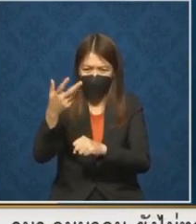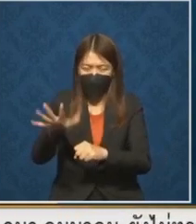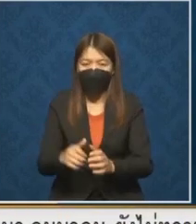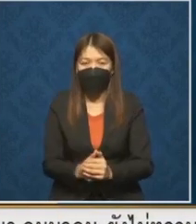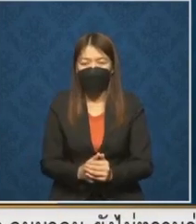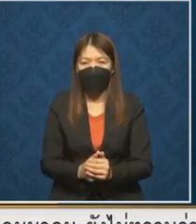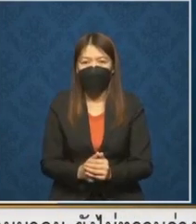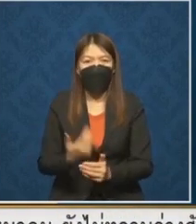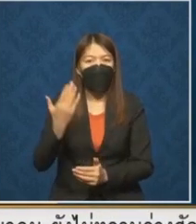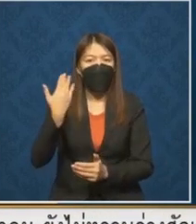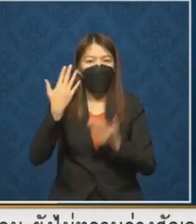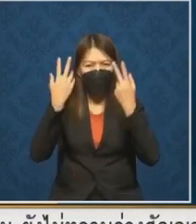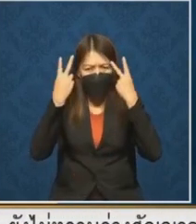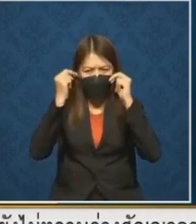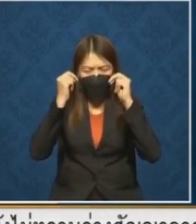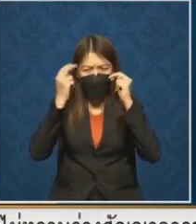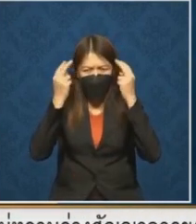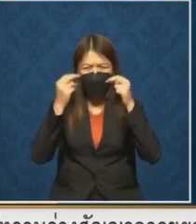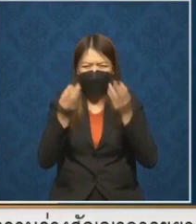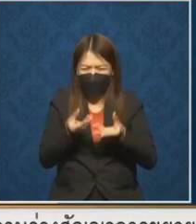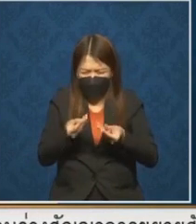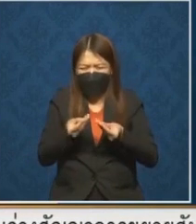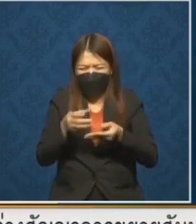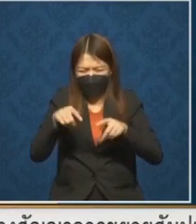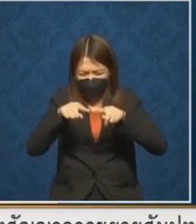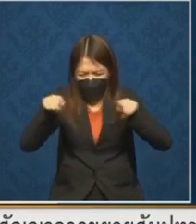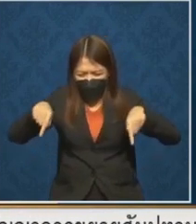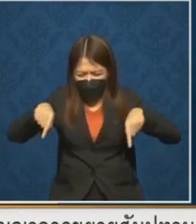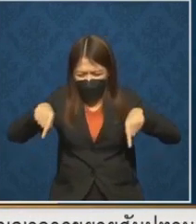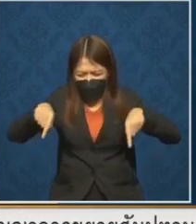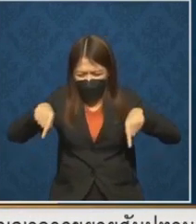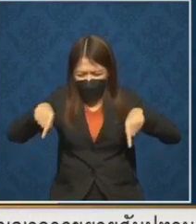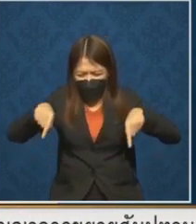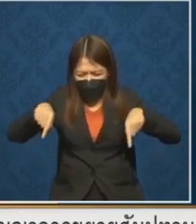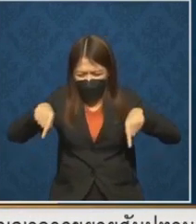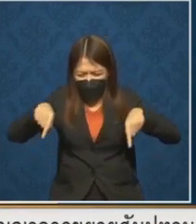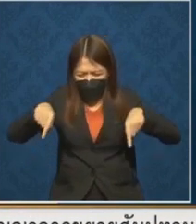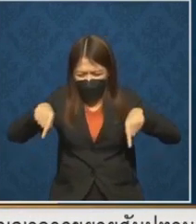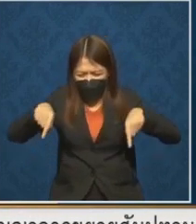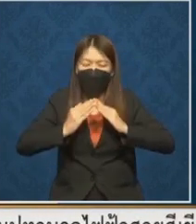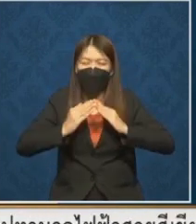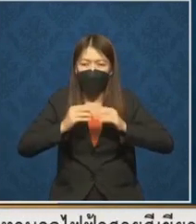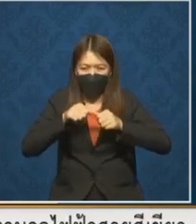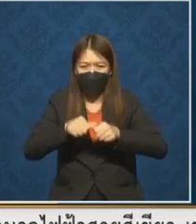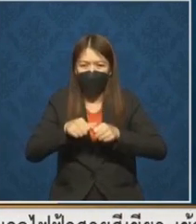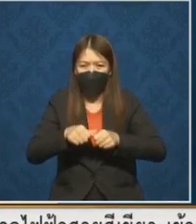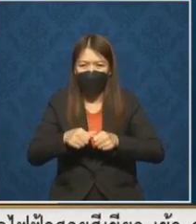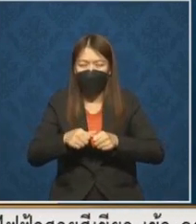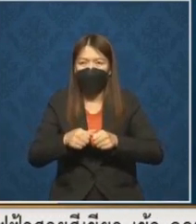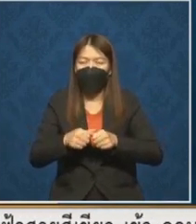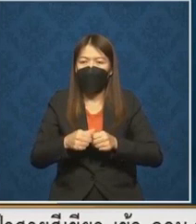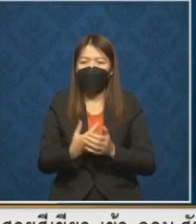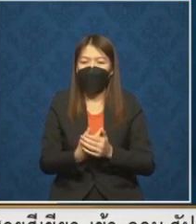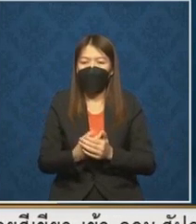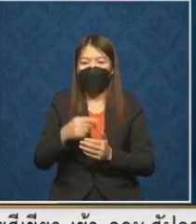้ถ้เป็คนอนนายบไ้แ้หมดมนที่นิดนิดเดียวเขาอยู่มานานแล้เขาอยู่แบ conjunction วั